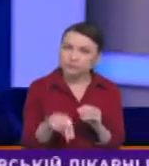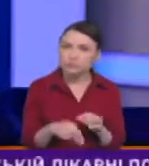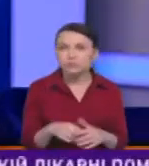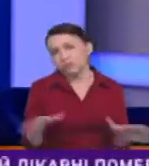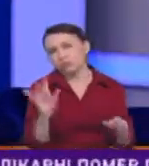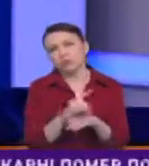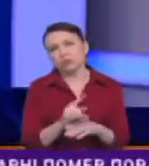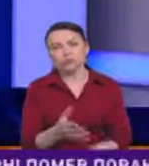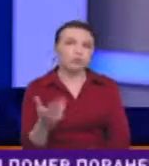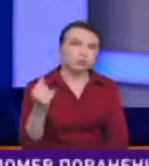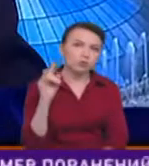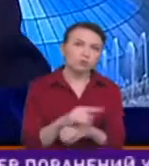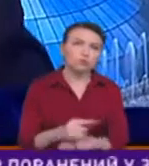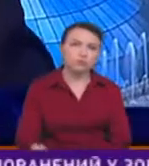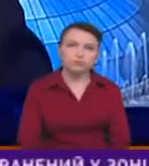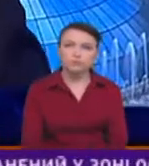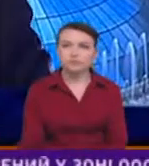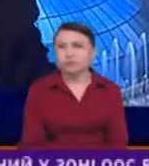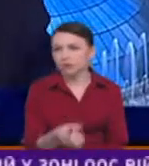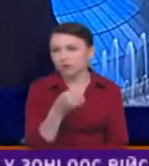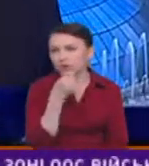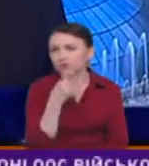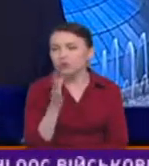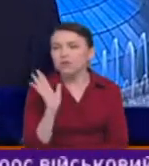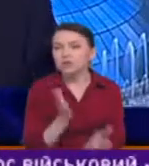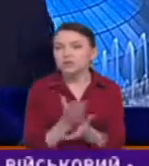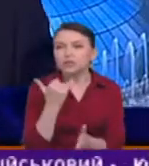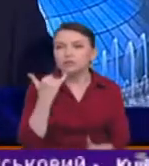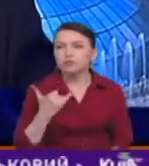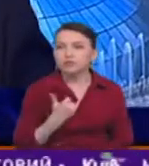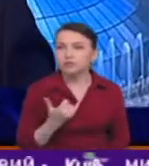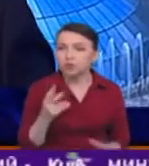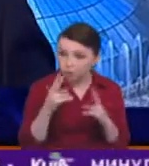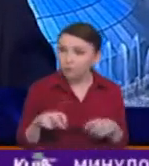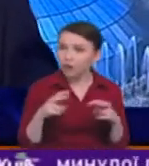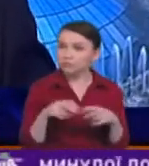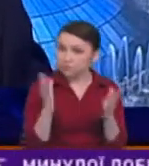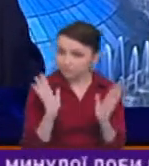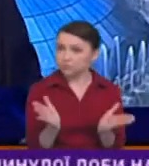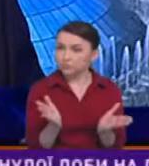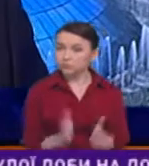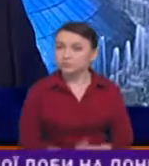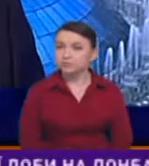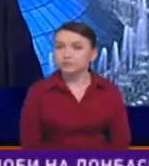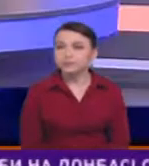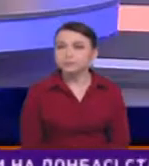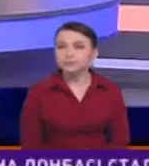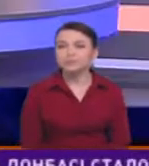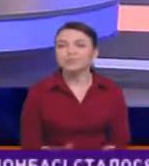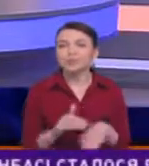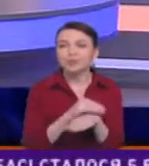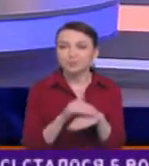обманув. Ну, звичайно. Обманув. Да. Хорошо. У нас є телефонний дзвінок, але розбираємося, бачите? Добрий вечір. Добрий